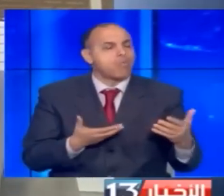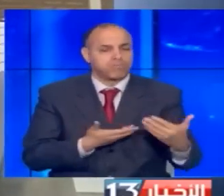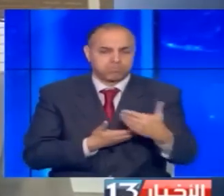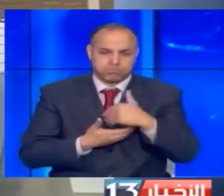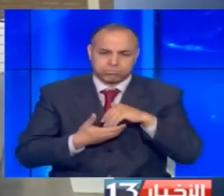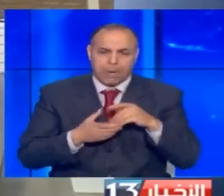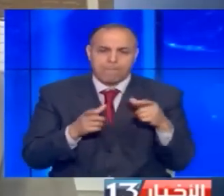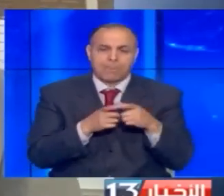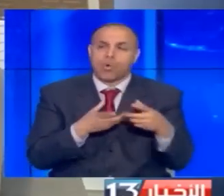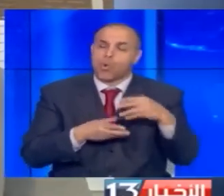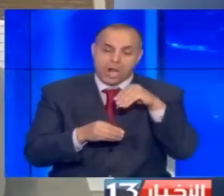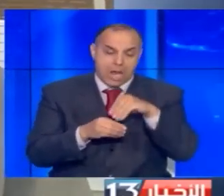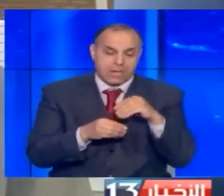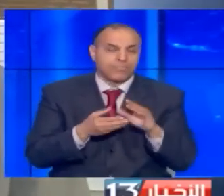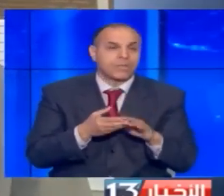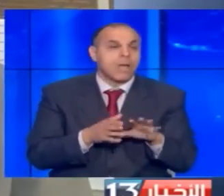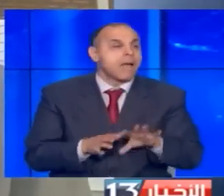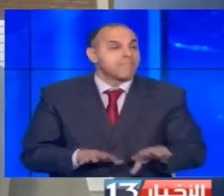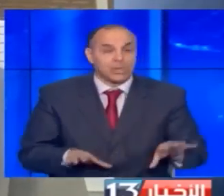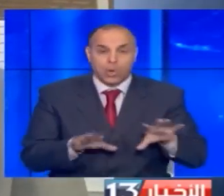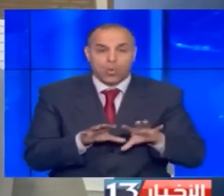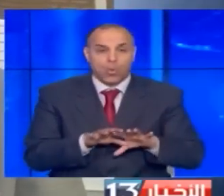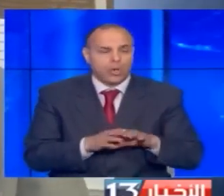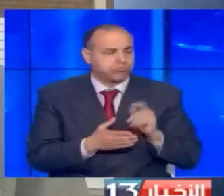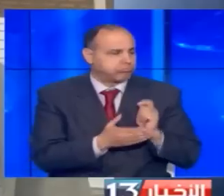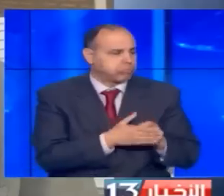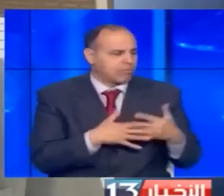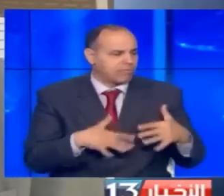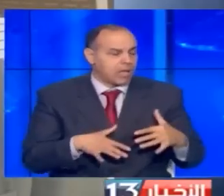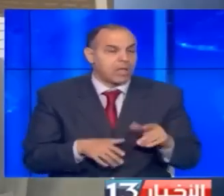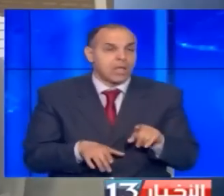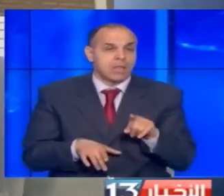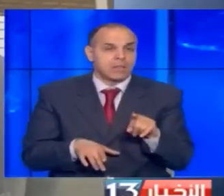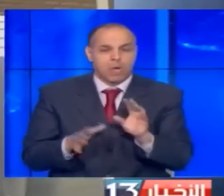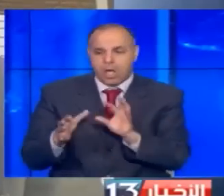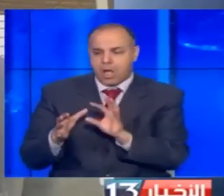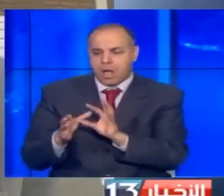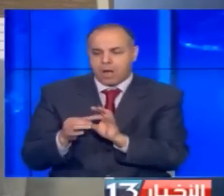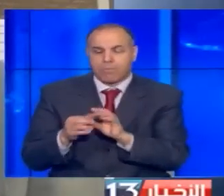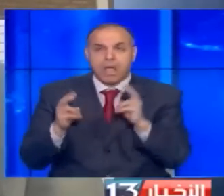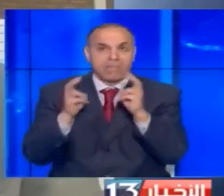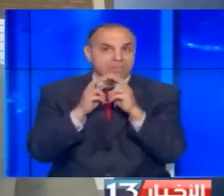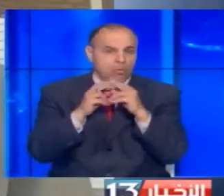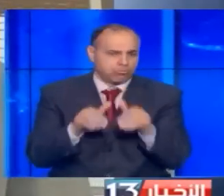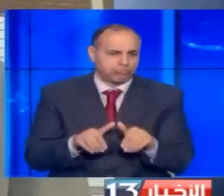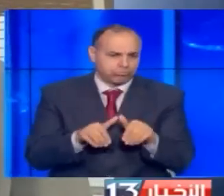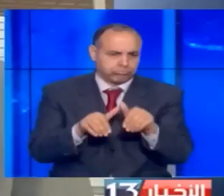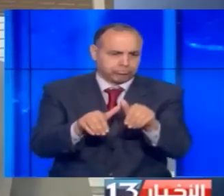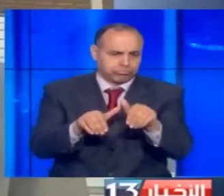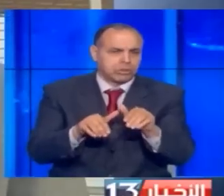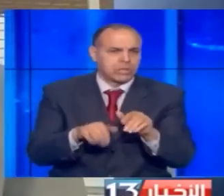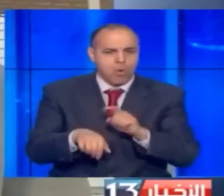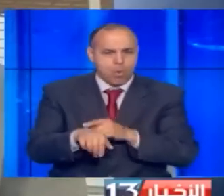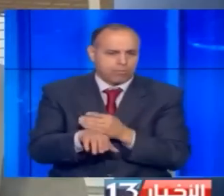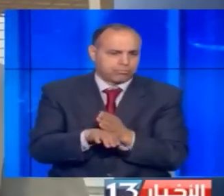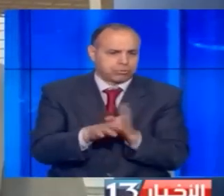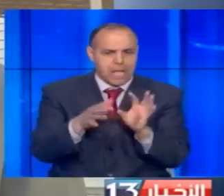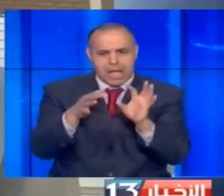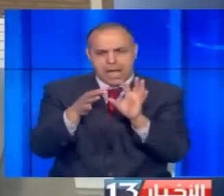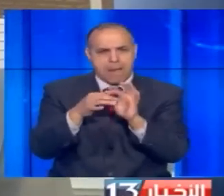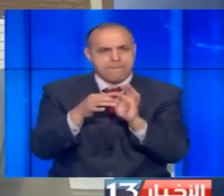مصانع الجبس. المنطقه هذه طبعا تم اقتنائها والان بصدد الربط بالكهرباء وتنطلق في اقرب الاجال الربط